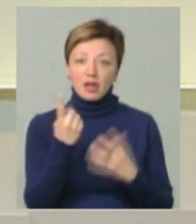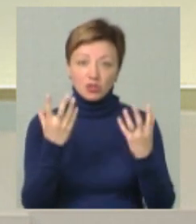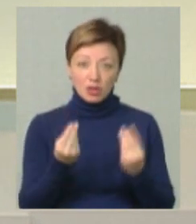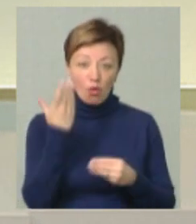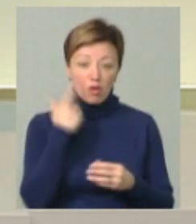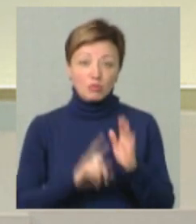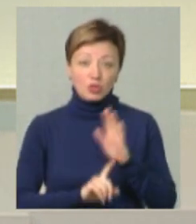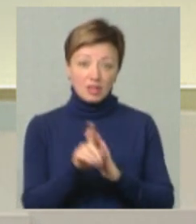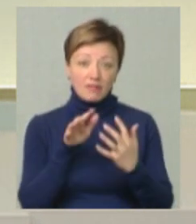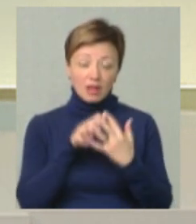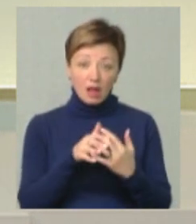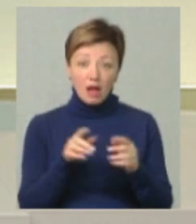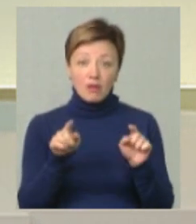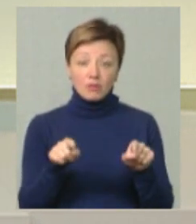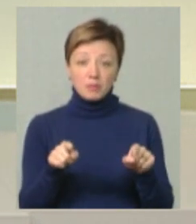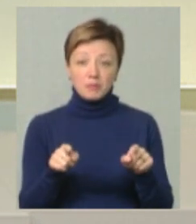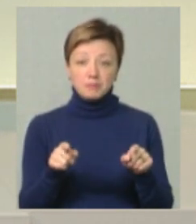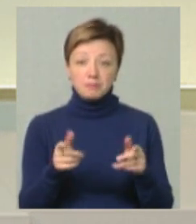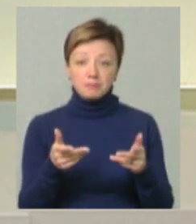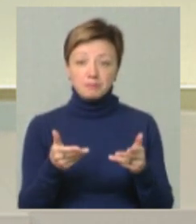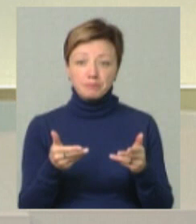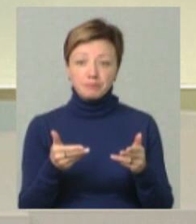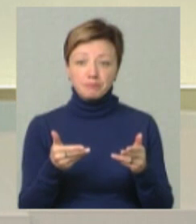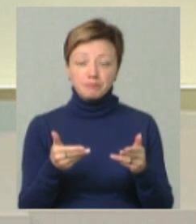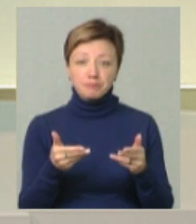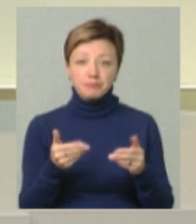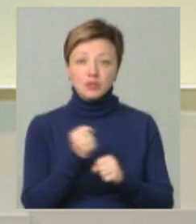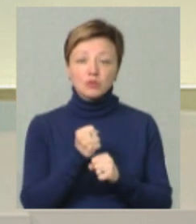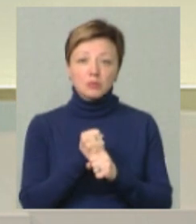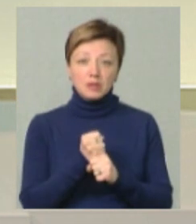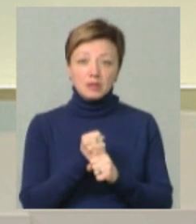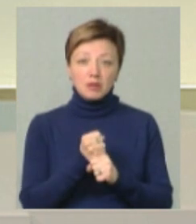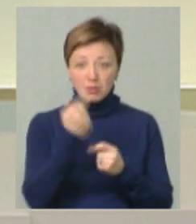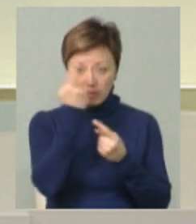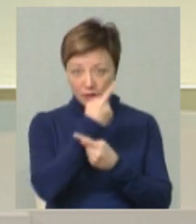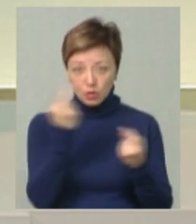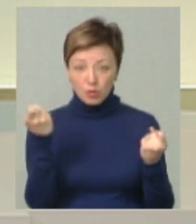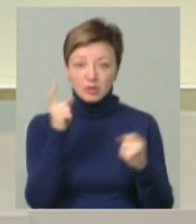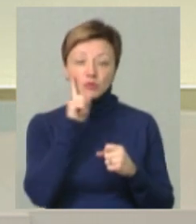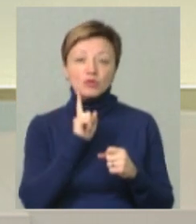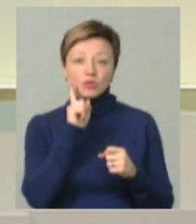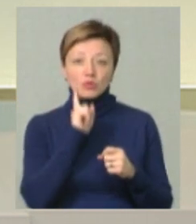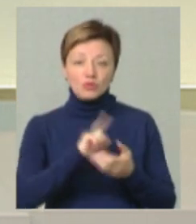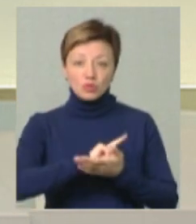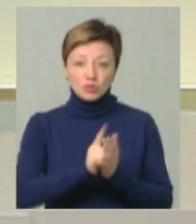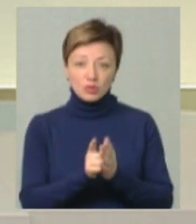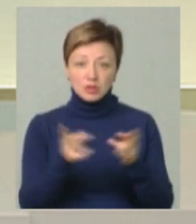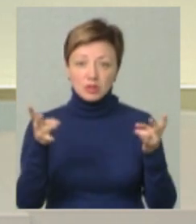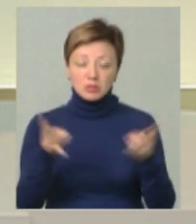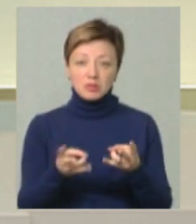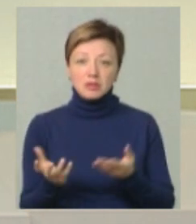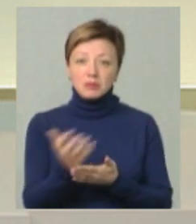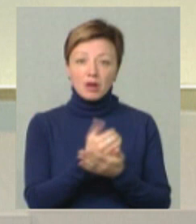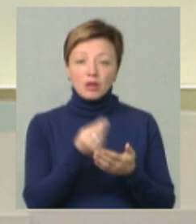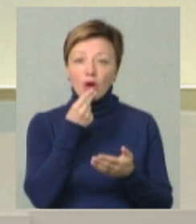коли почалася війна, ми, скажімо так, зробили повідомлення, що тимчасово, срочно потрібно